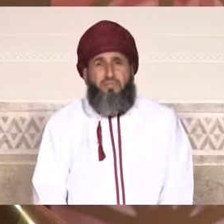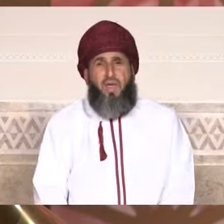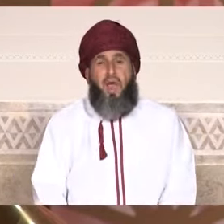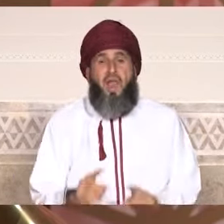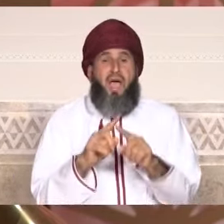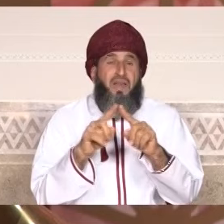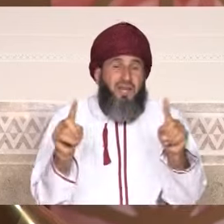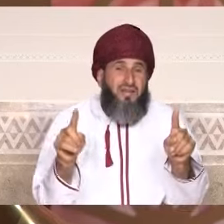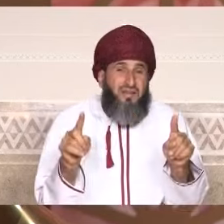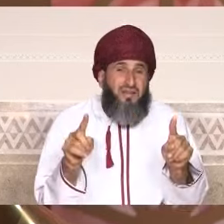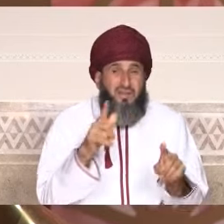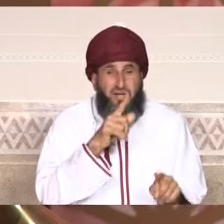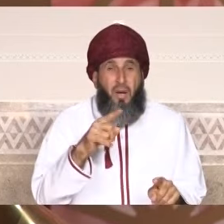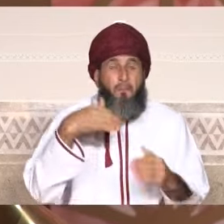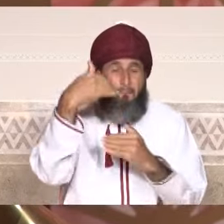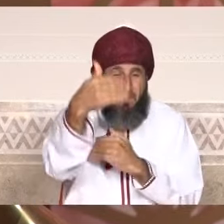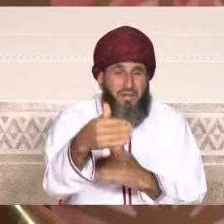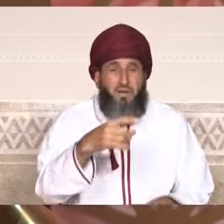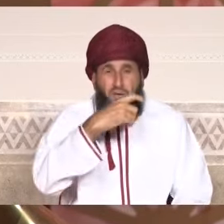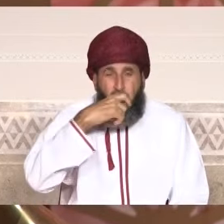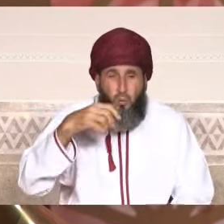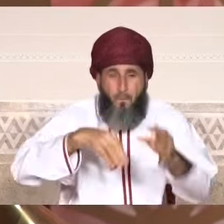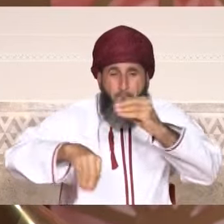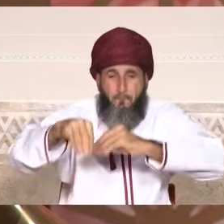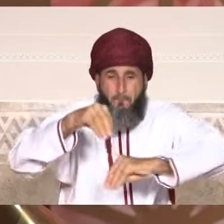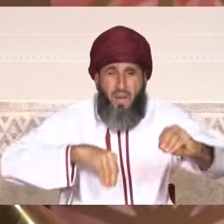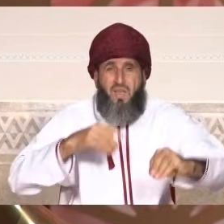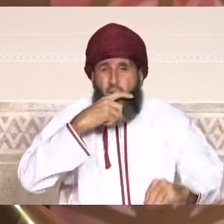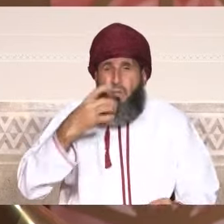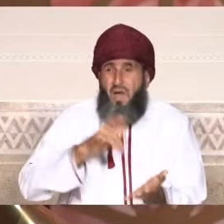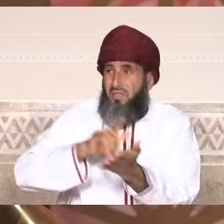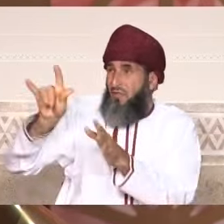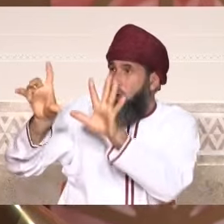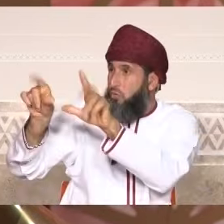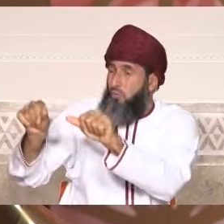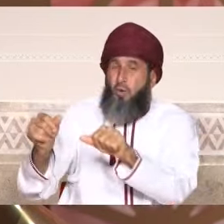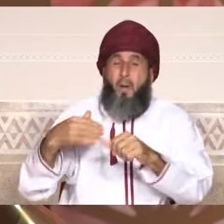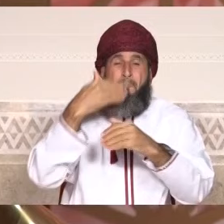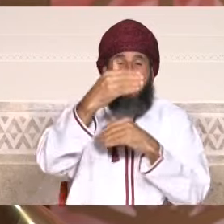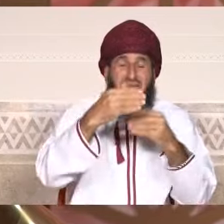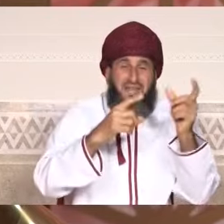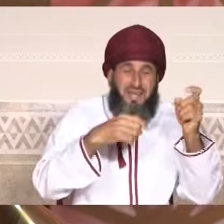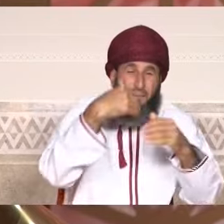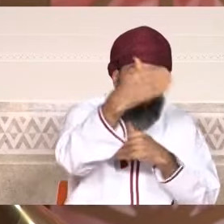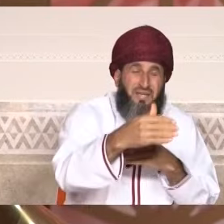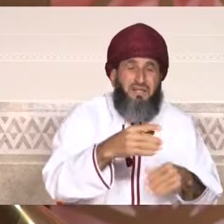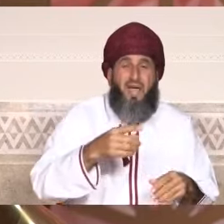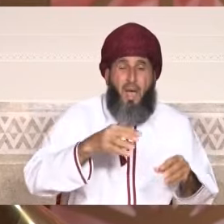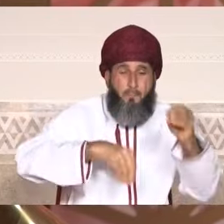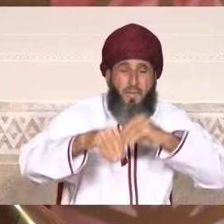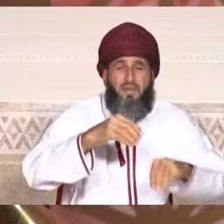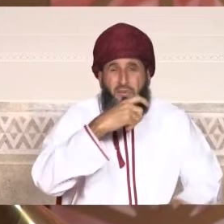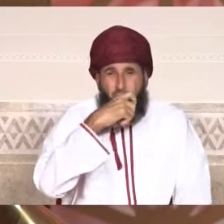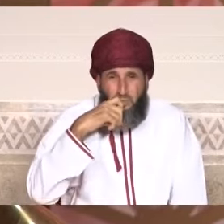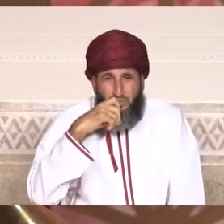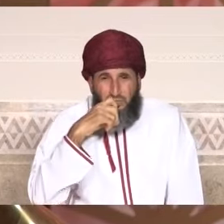ولكن ثم إنه سيصوم، عليه أن يقضي هذه الأيام التي يفطر فيها في سفره، فالقضية